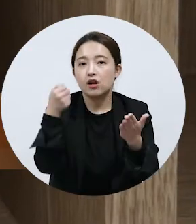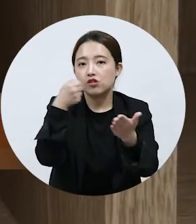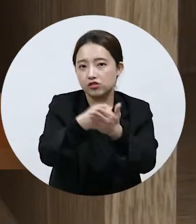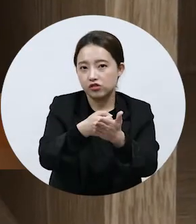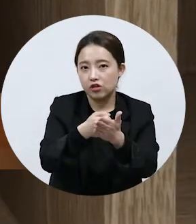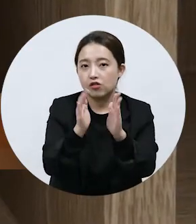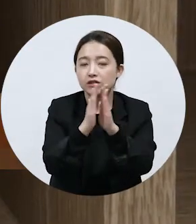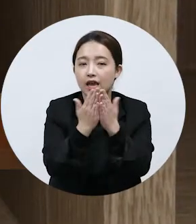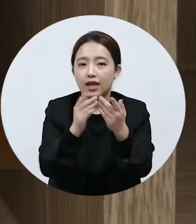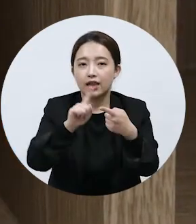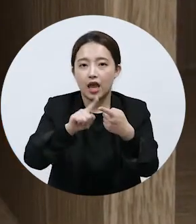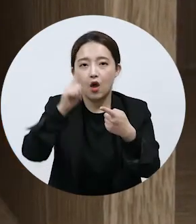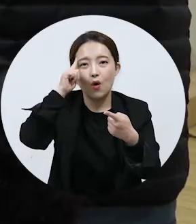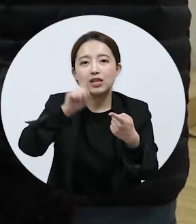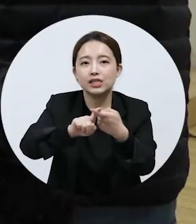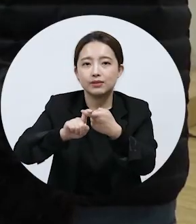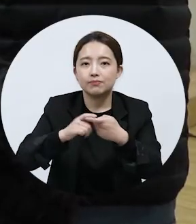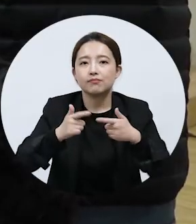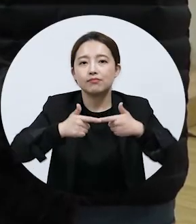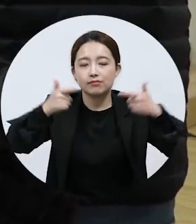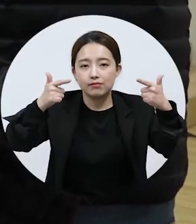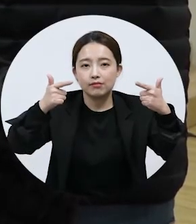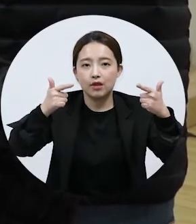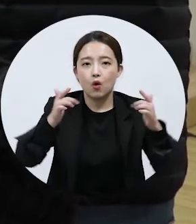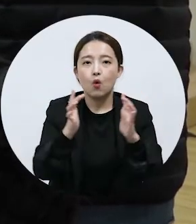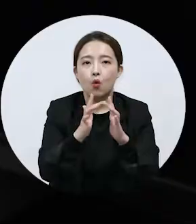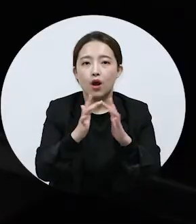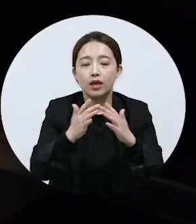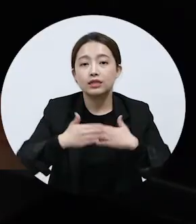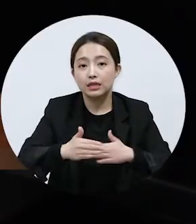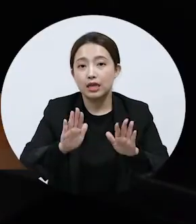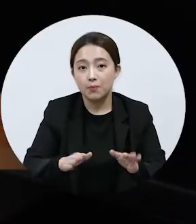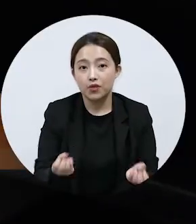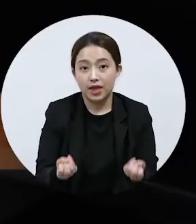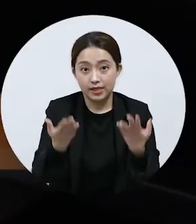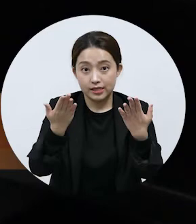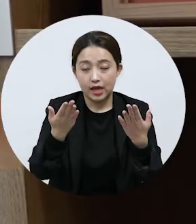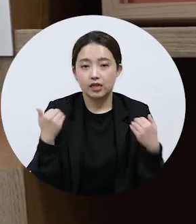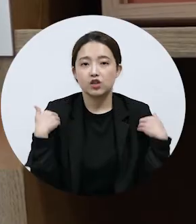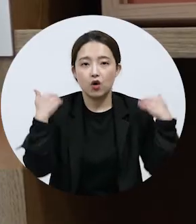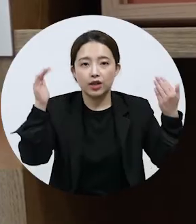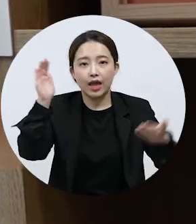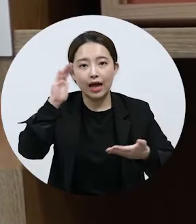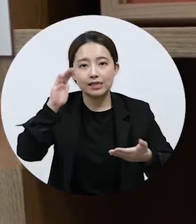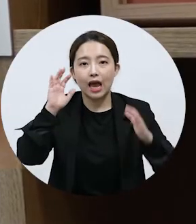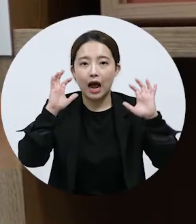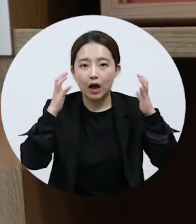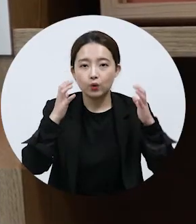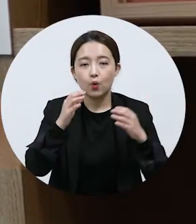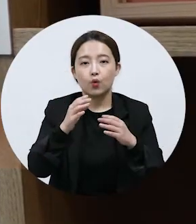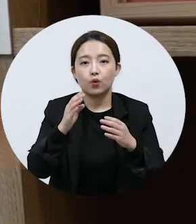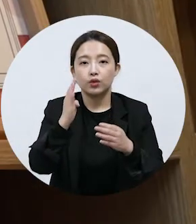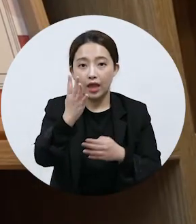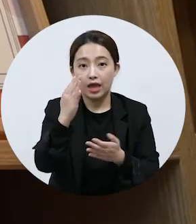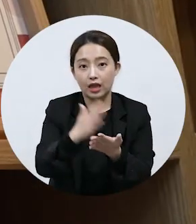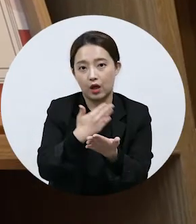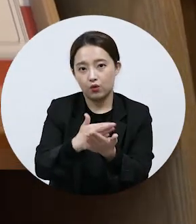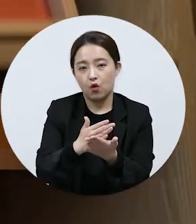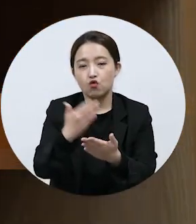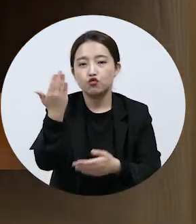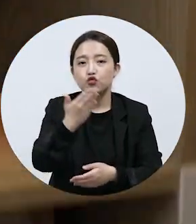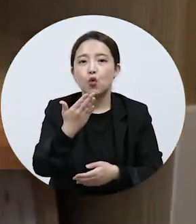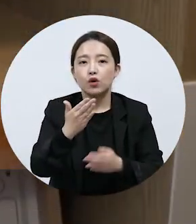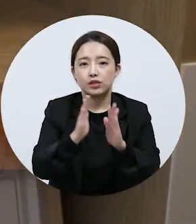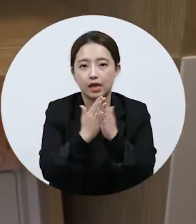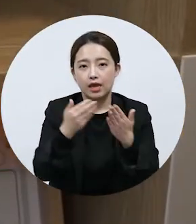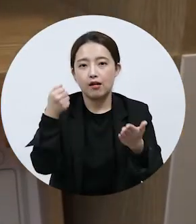책에 대한 관심을 높여왔는데요. 온라인으로 진행된 이번 행사에서는 성인과 청소년, 아동 등 4개